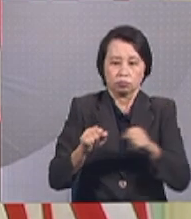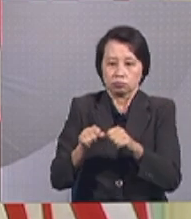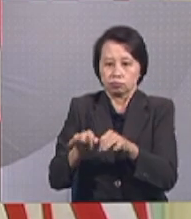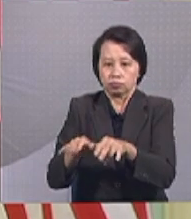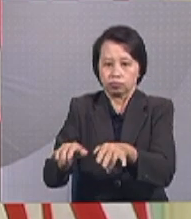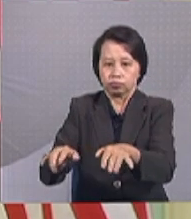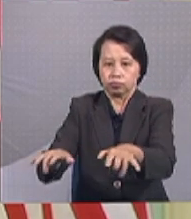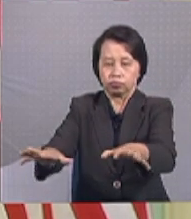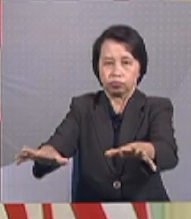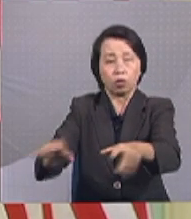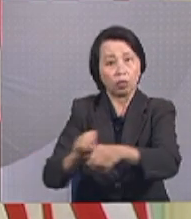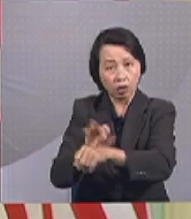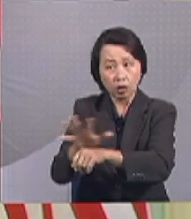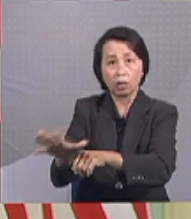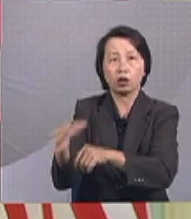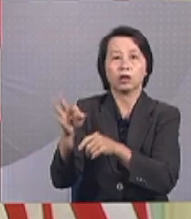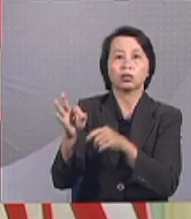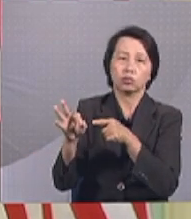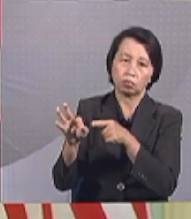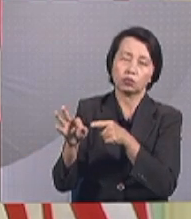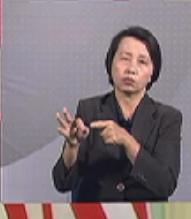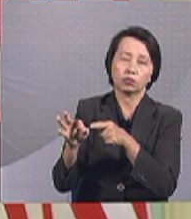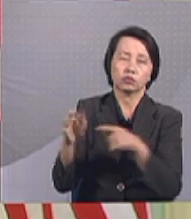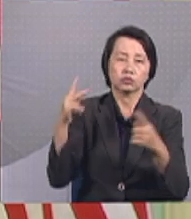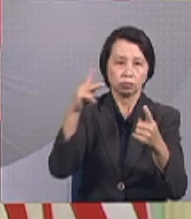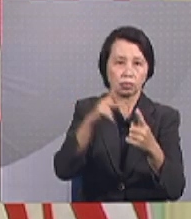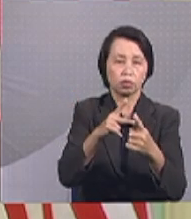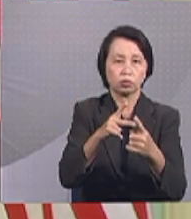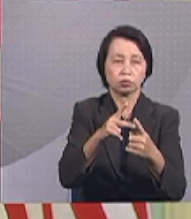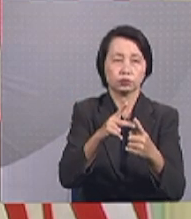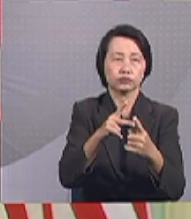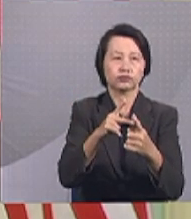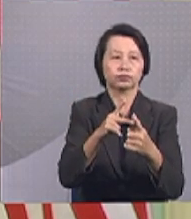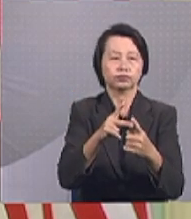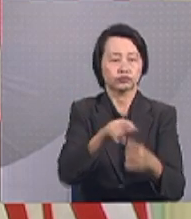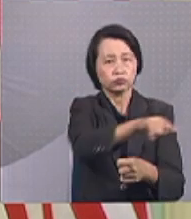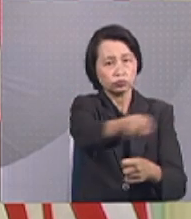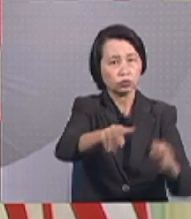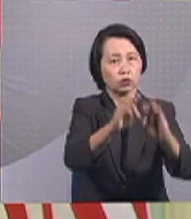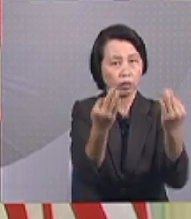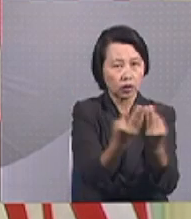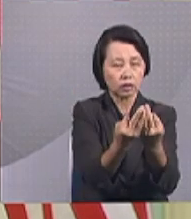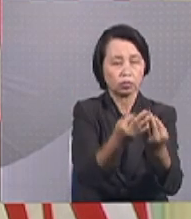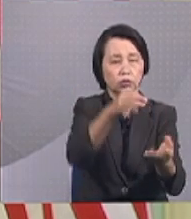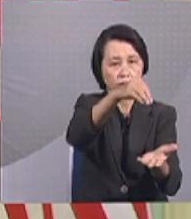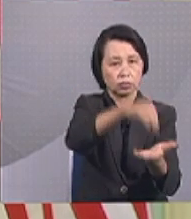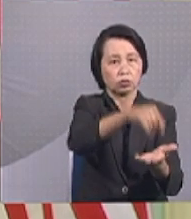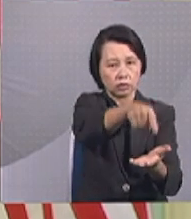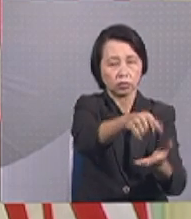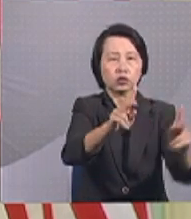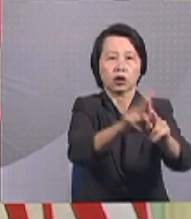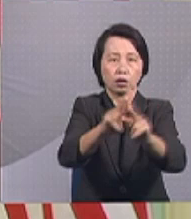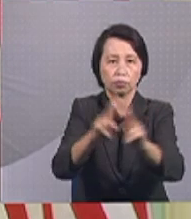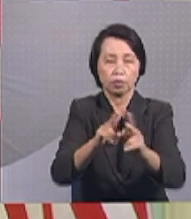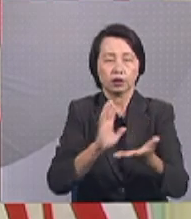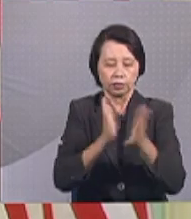merebaknya lebih banyak lagi COVID-19 ini kepada keluarga kita yang berada di kampung dan sebagainya. Jadi